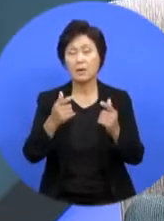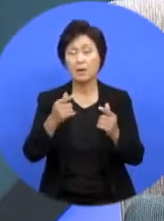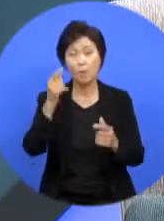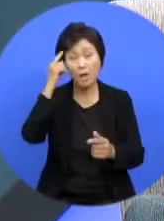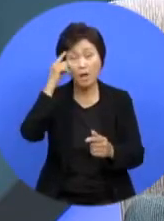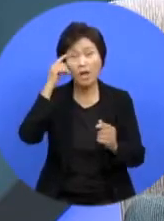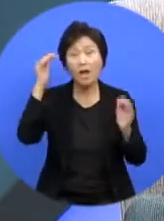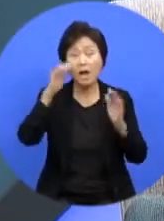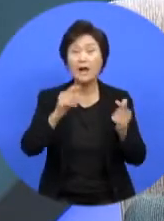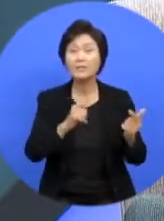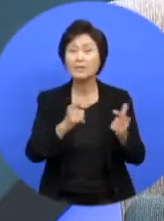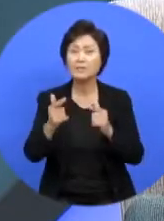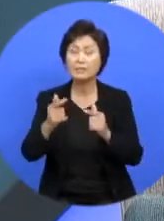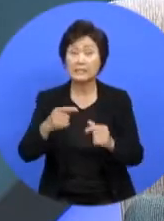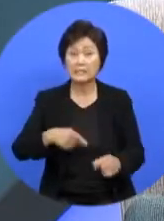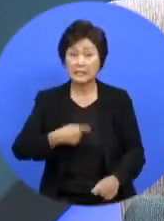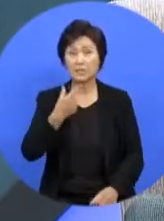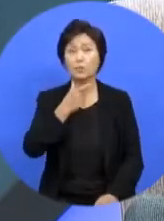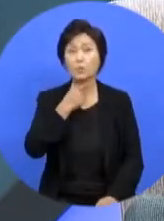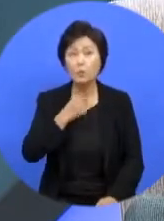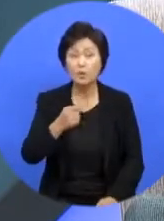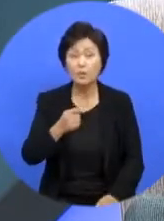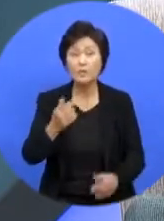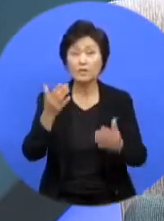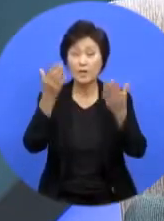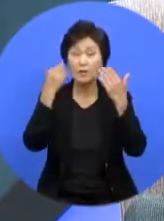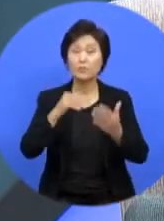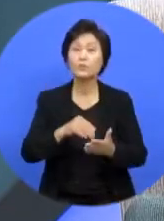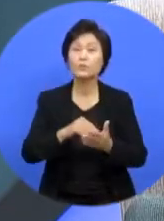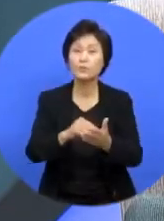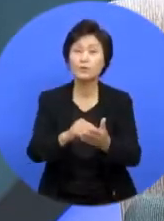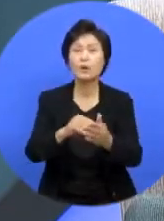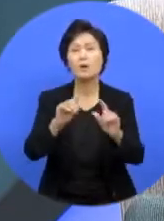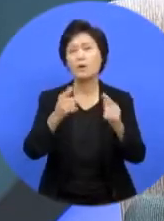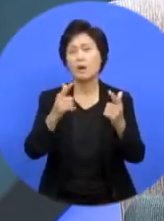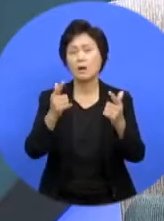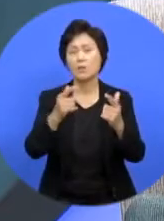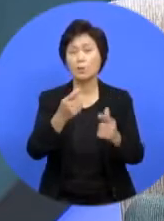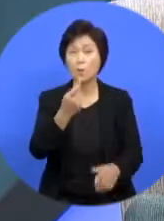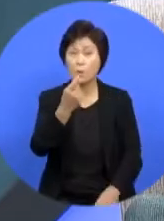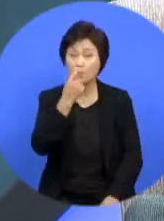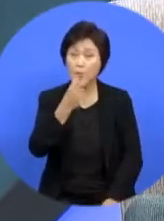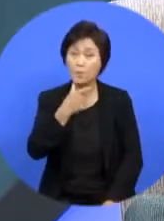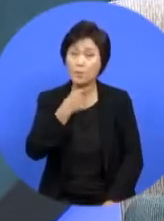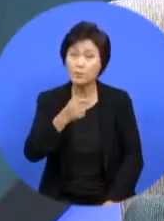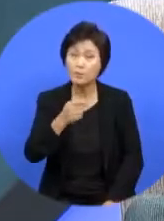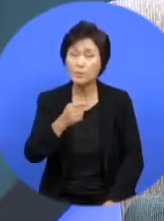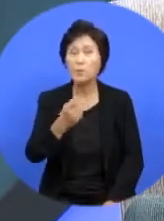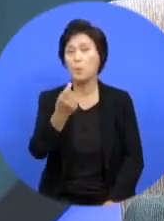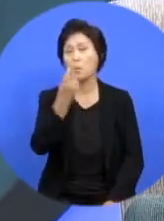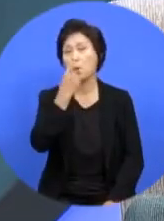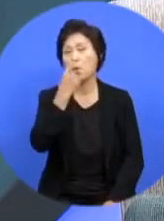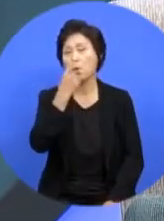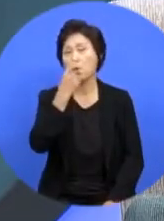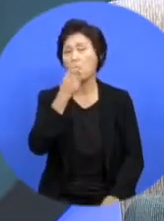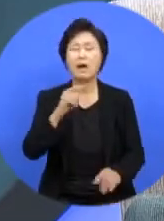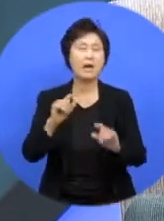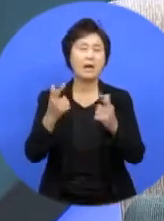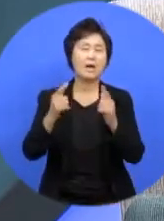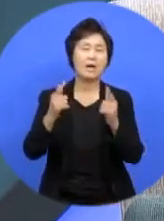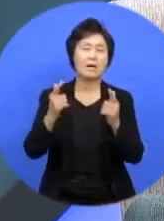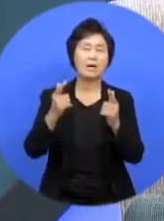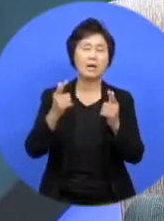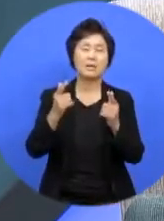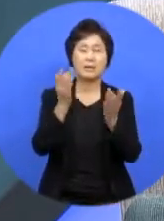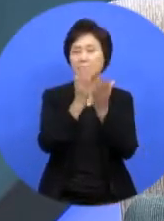아니고 당연히 의무적으로 가야 하는 거고 배우고 싶은 내용을 배우는 게 아니고 가서